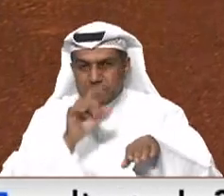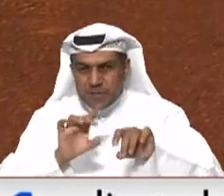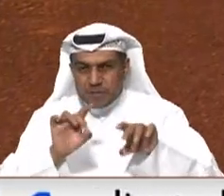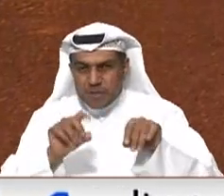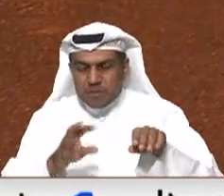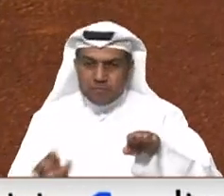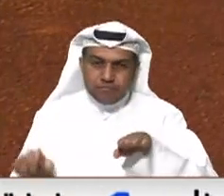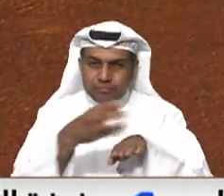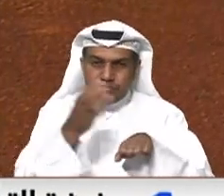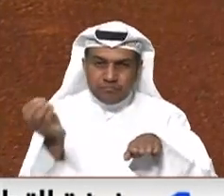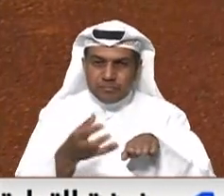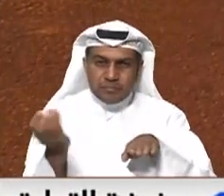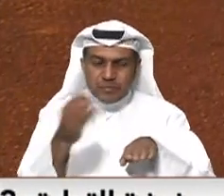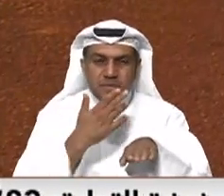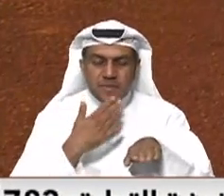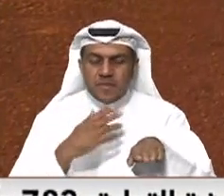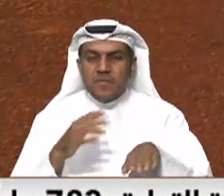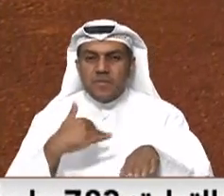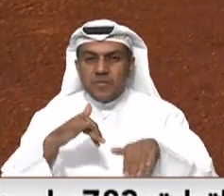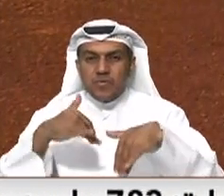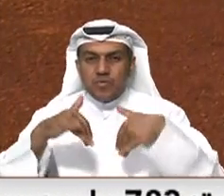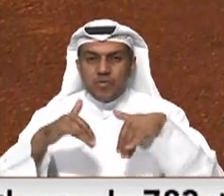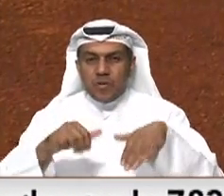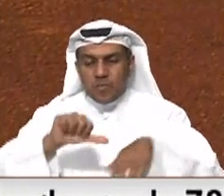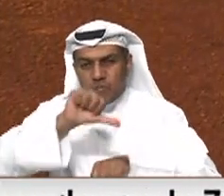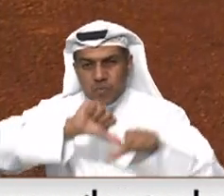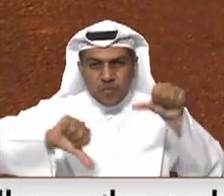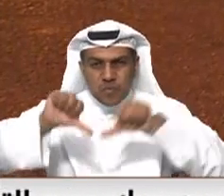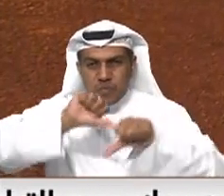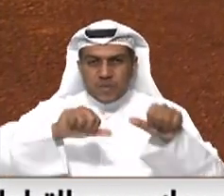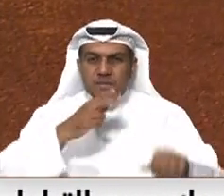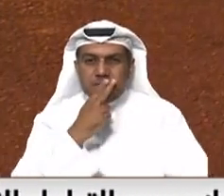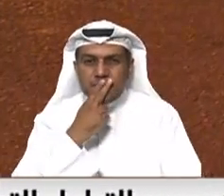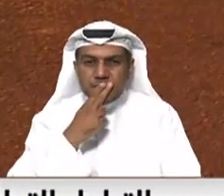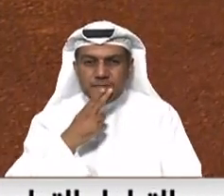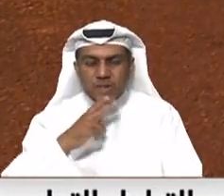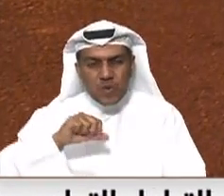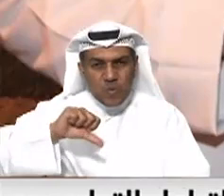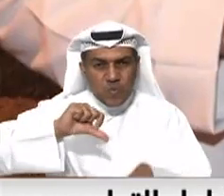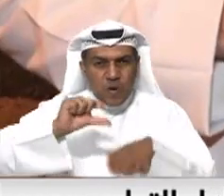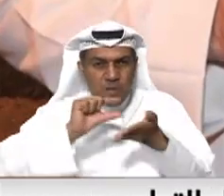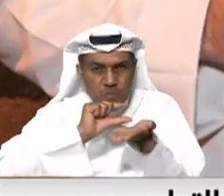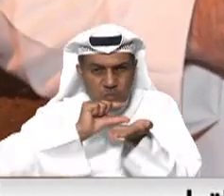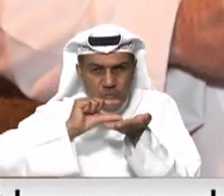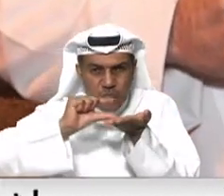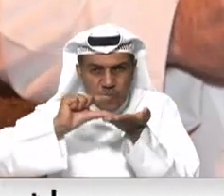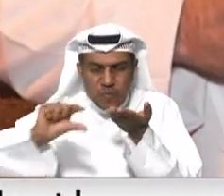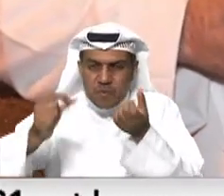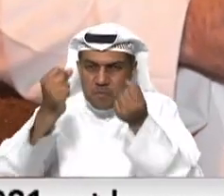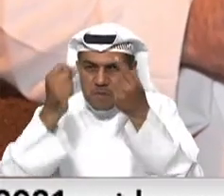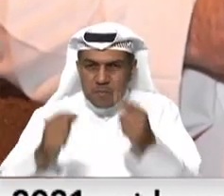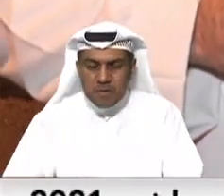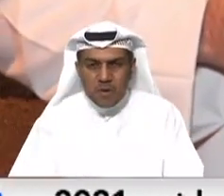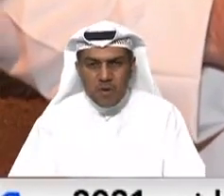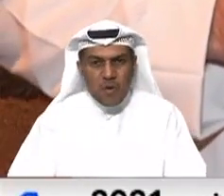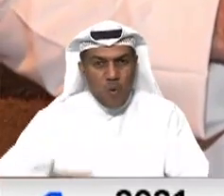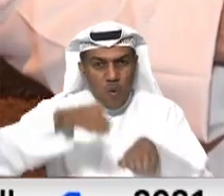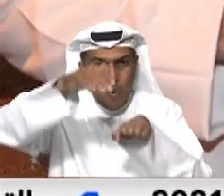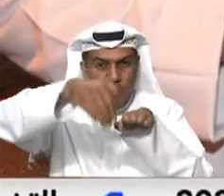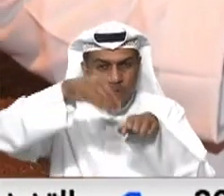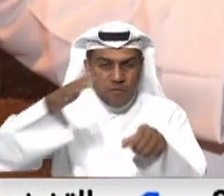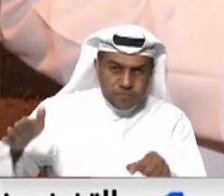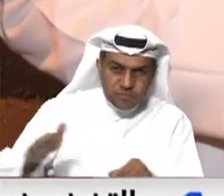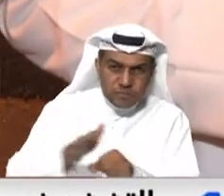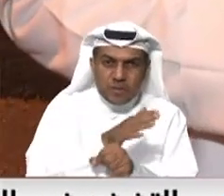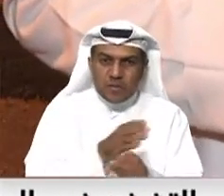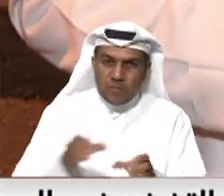طوال أيام الأسبوع وعلى مدار الساعة في سبيل صيانة الطرق في كافة محافظات البلاد وإغلاق الحفر العميقة